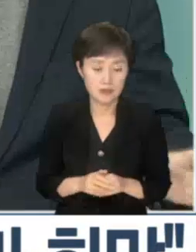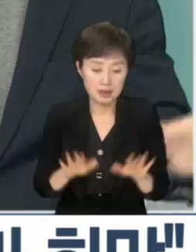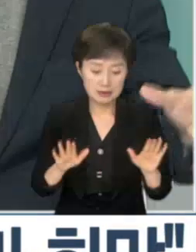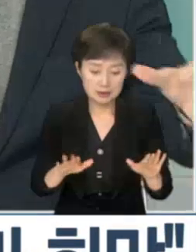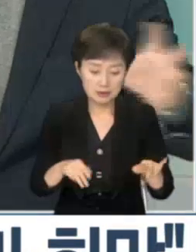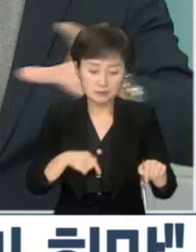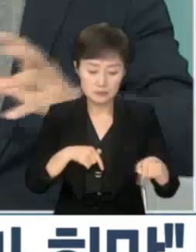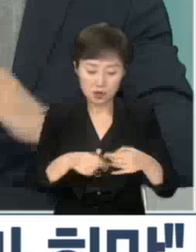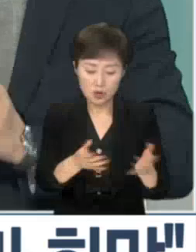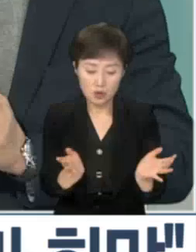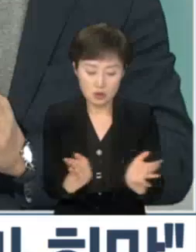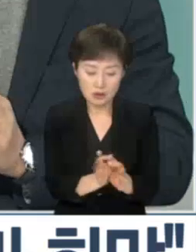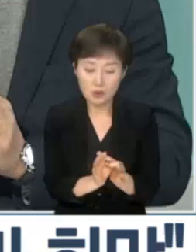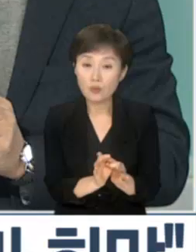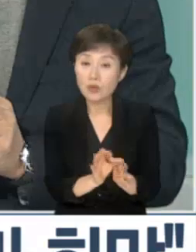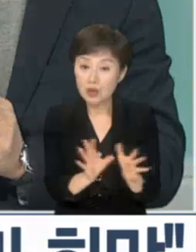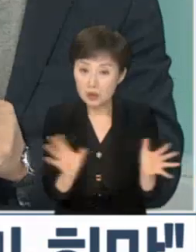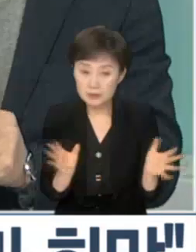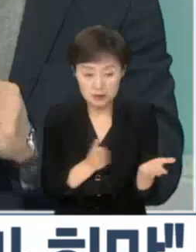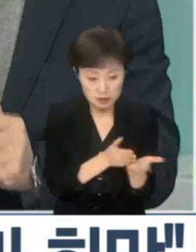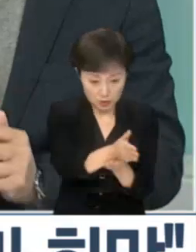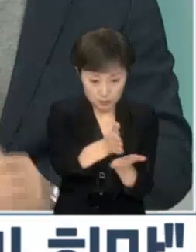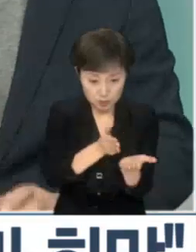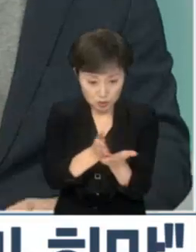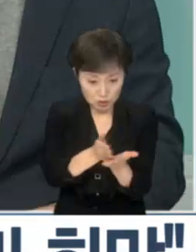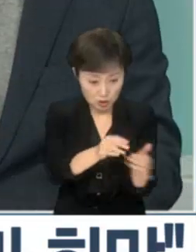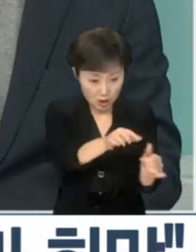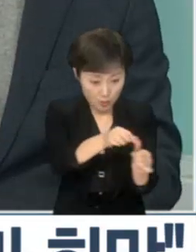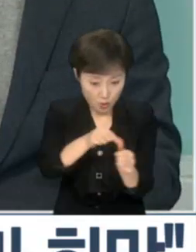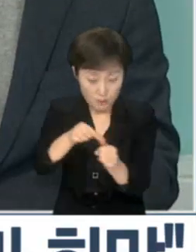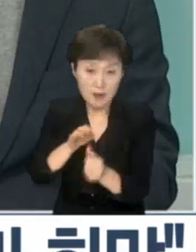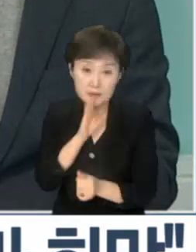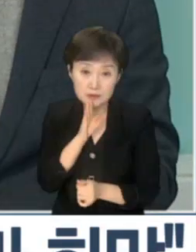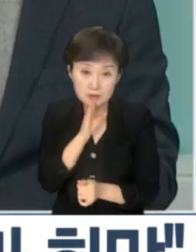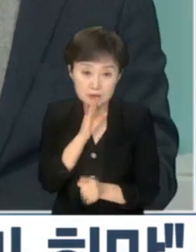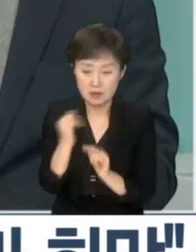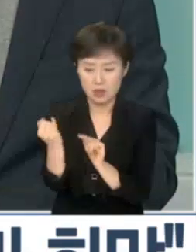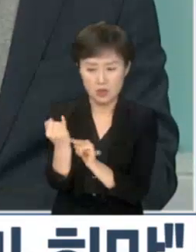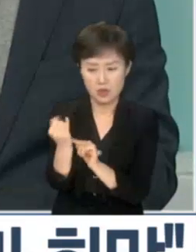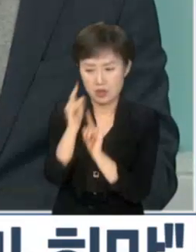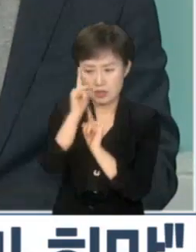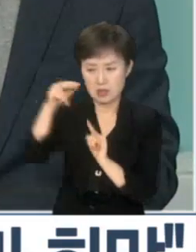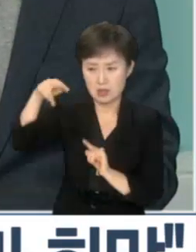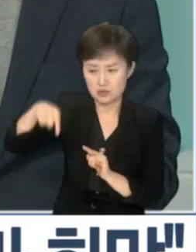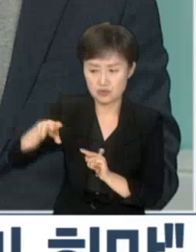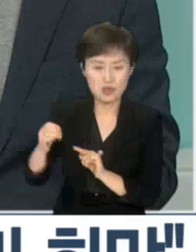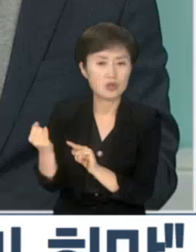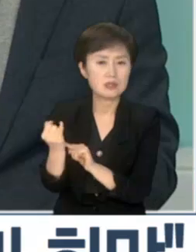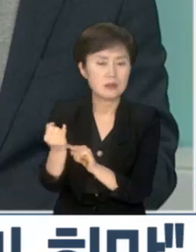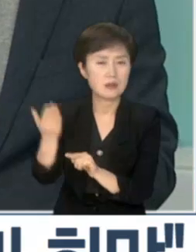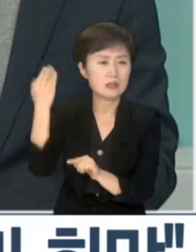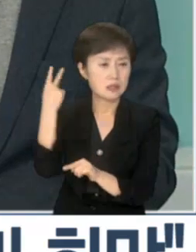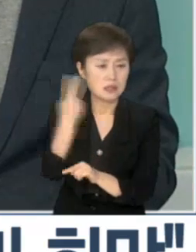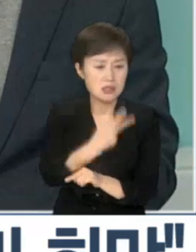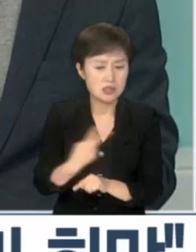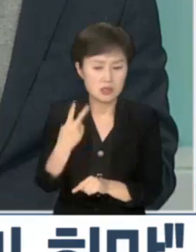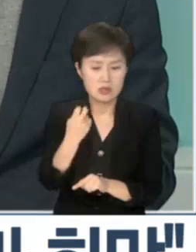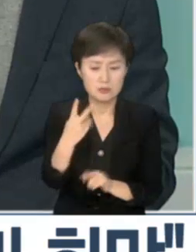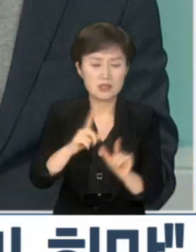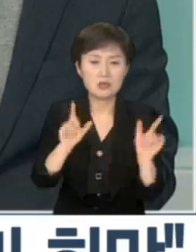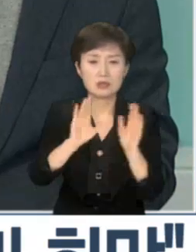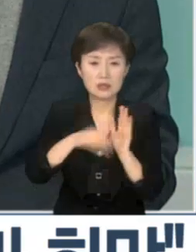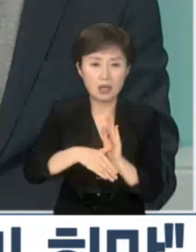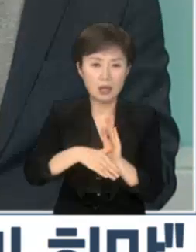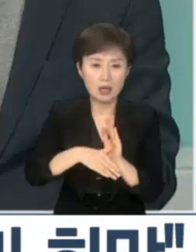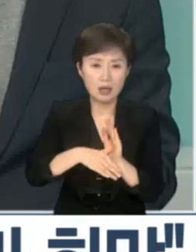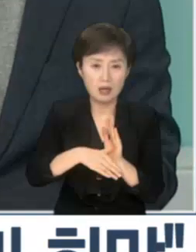분야의 전문가들을 이렇게 모셔오는 거거든요. 그런데 이수정 교수 같은 경우에는 이미 2020년도에 미래통합당에서